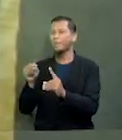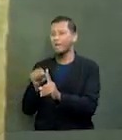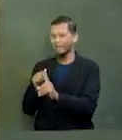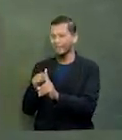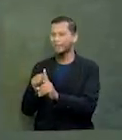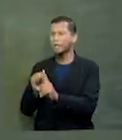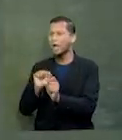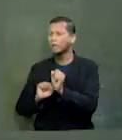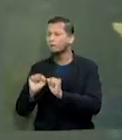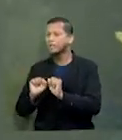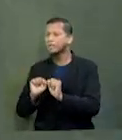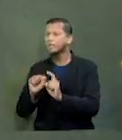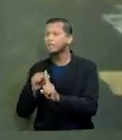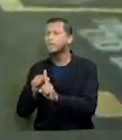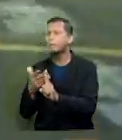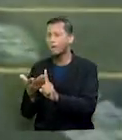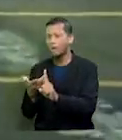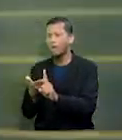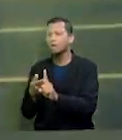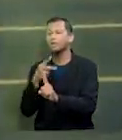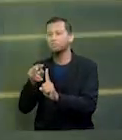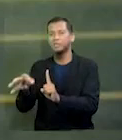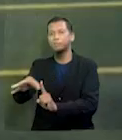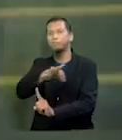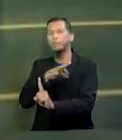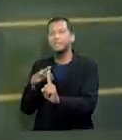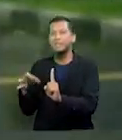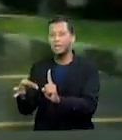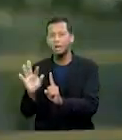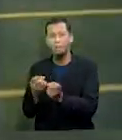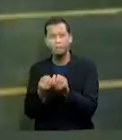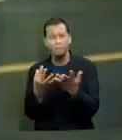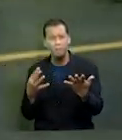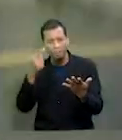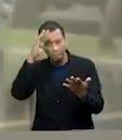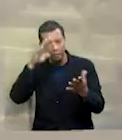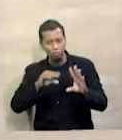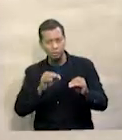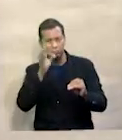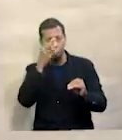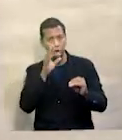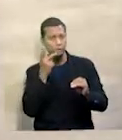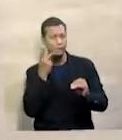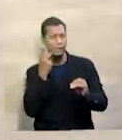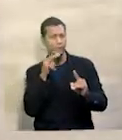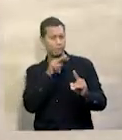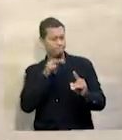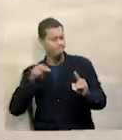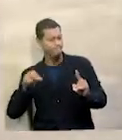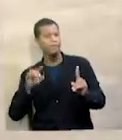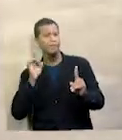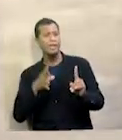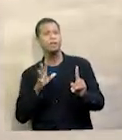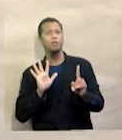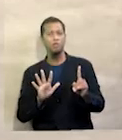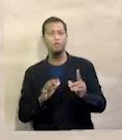Depok Jawa Barat ini terpantau sepi, hanya terlihat dari aparat petugas kepolisian yang tengah melakukan penjagaan secara ketat dengan